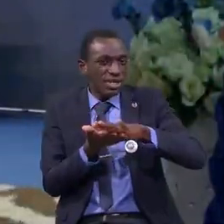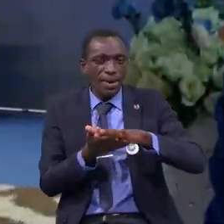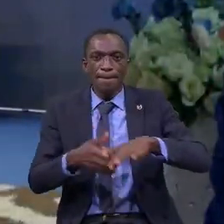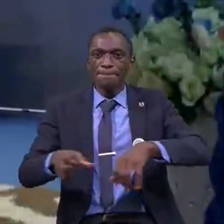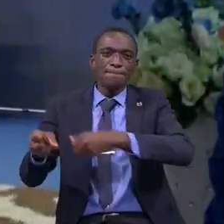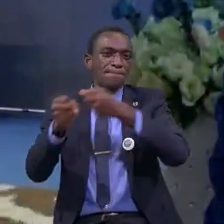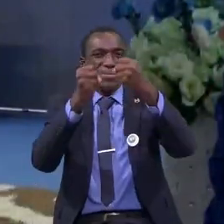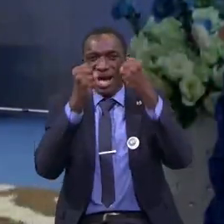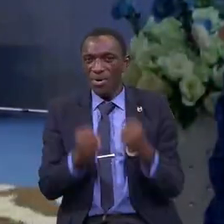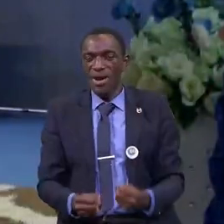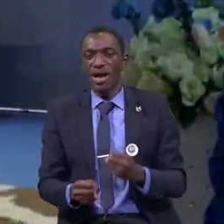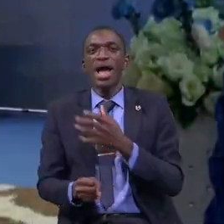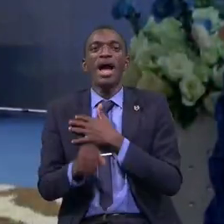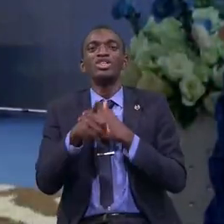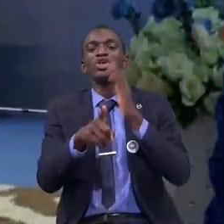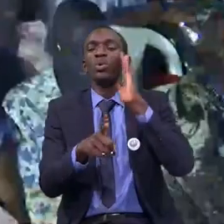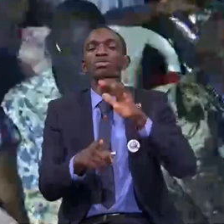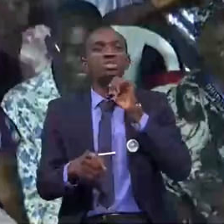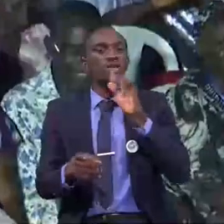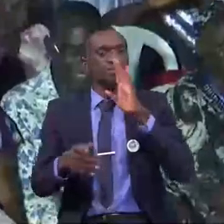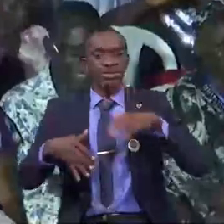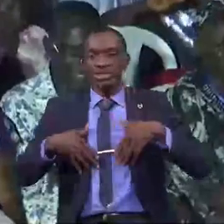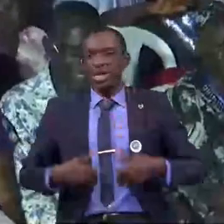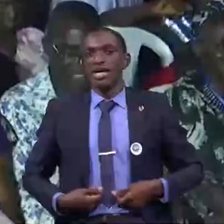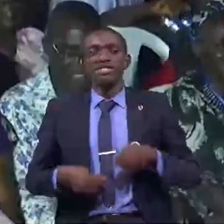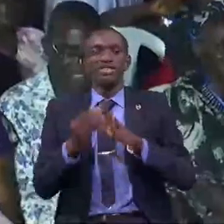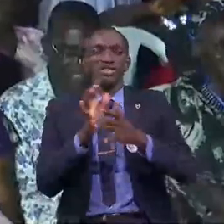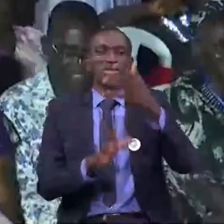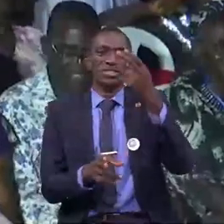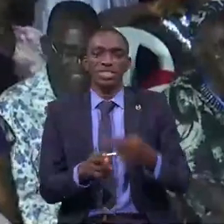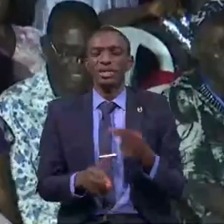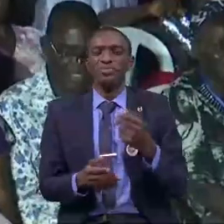puissance. Et tu ne seras pas fatigué.